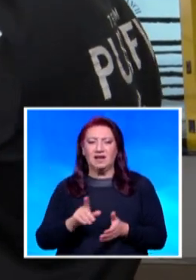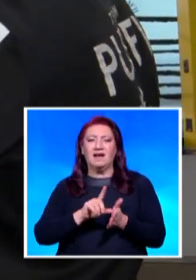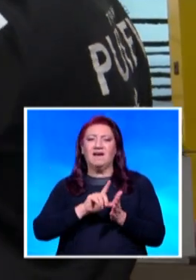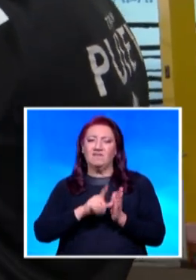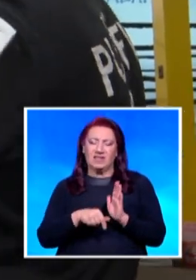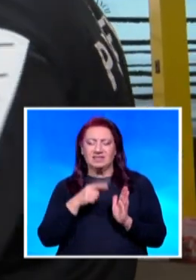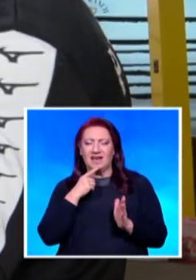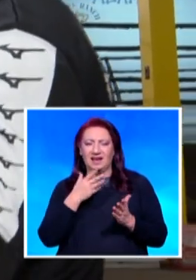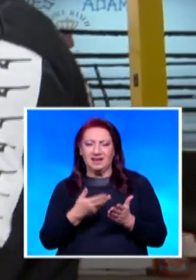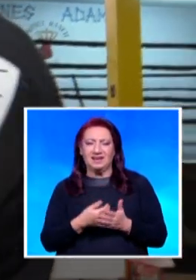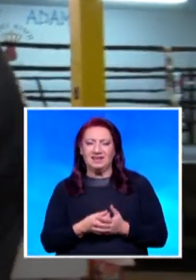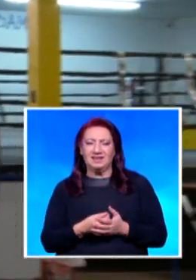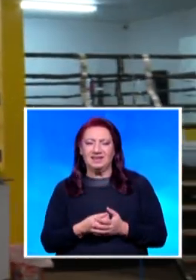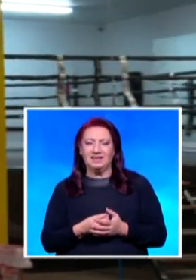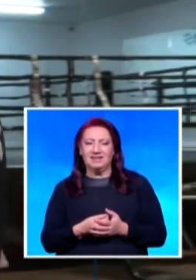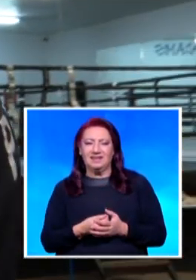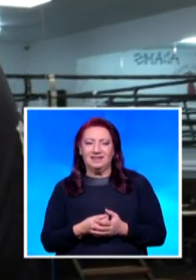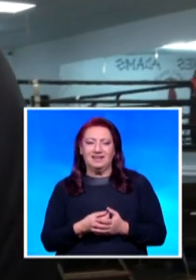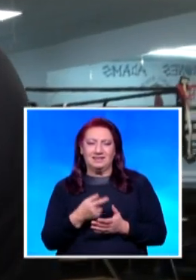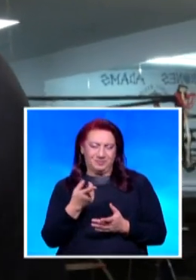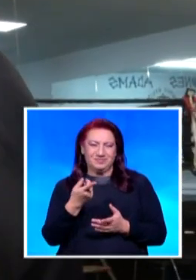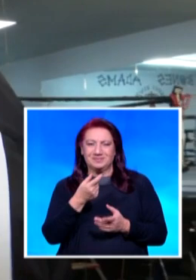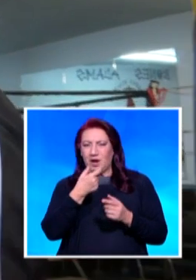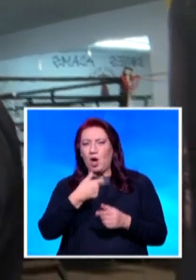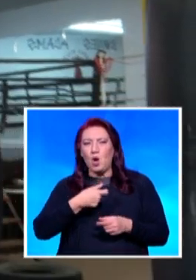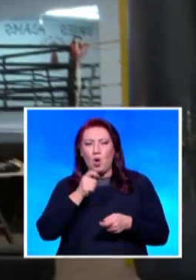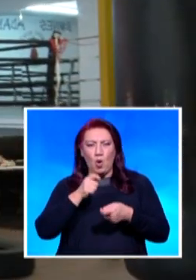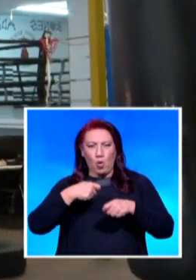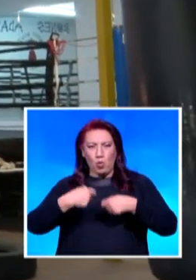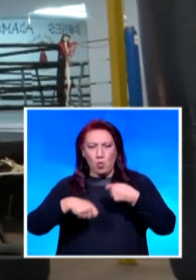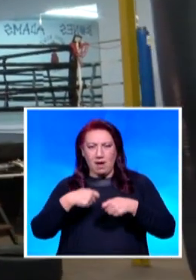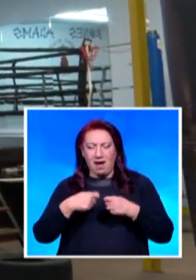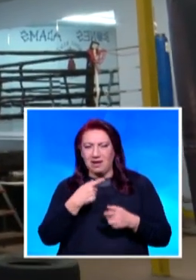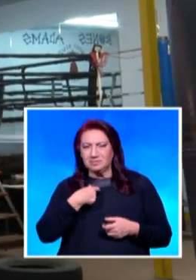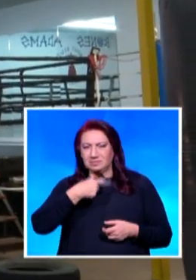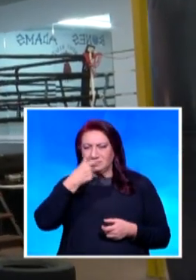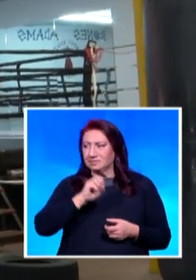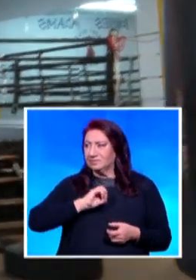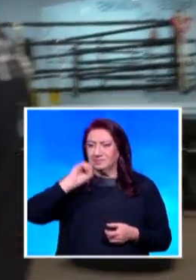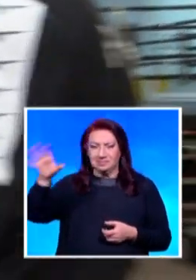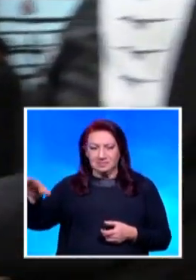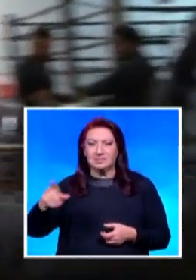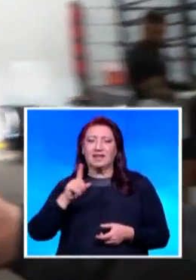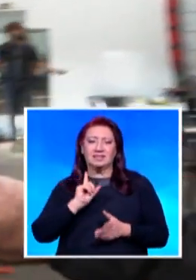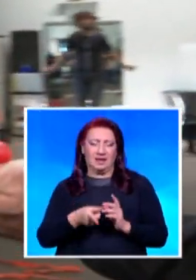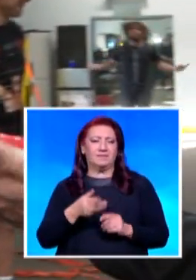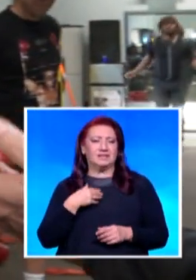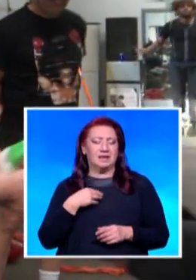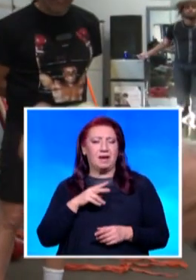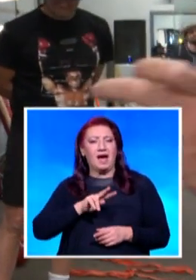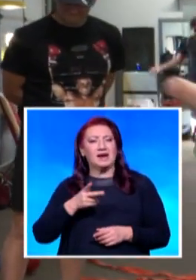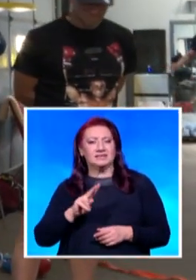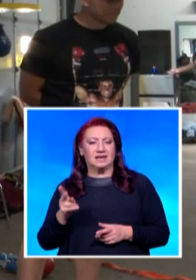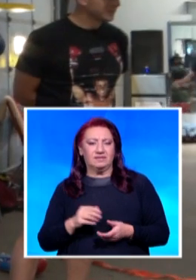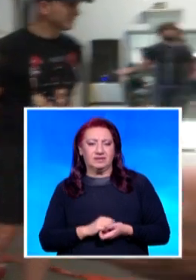Ако ти пръкне не, сериозно не ченето, ако ти пръкне гумата в публиката, трябва да имаш втора. Може да има